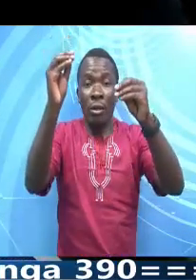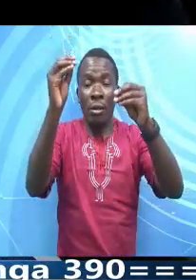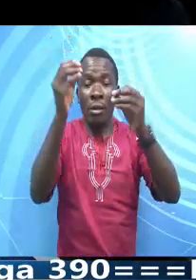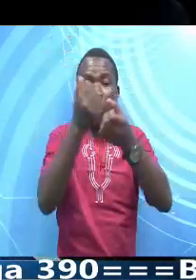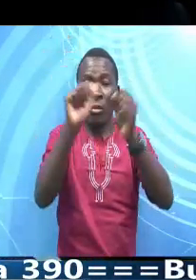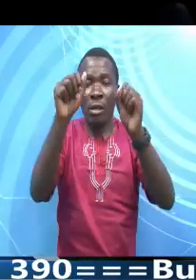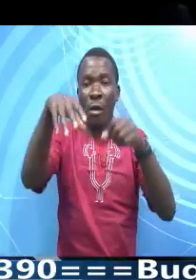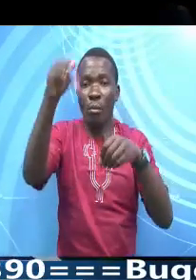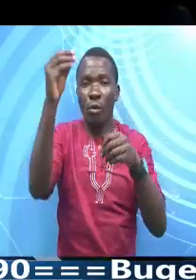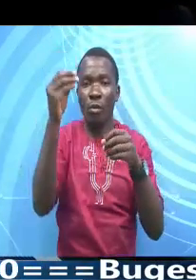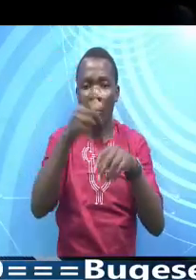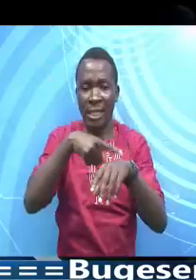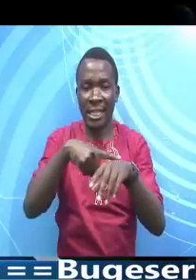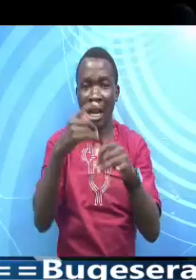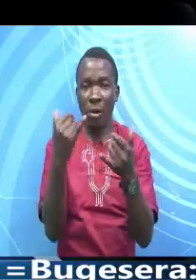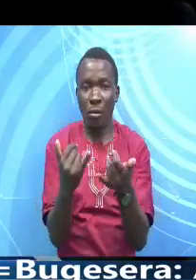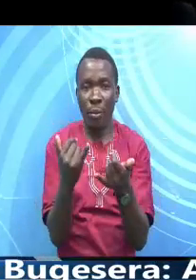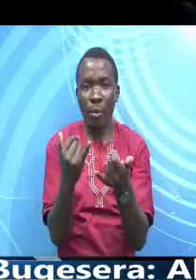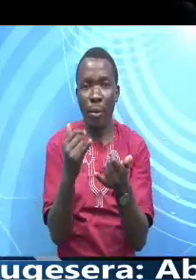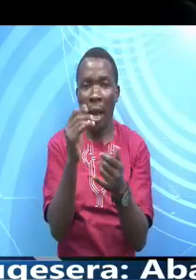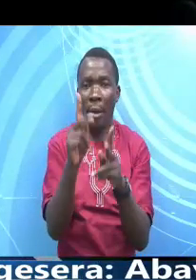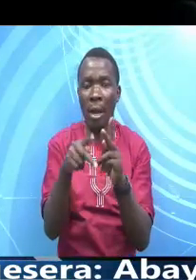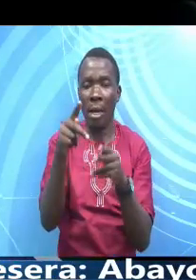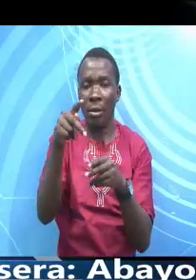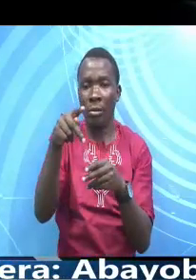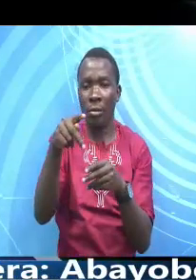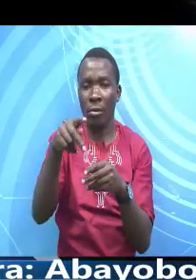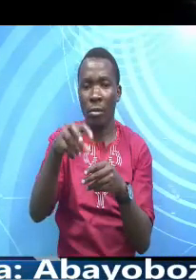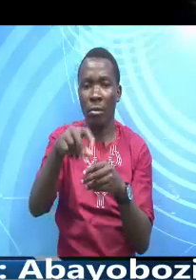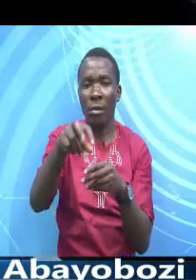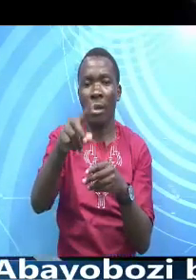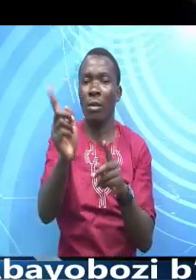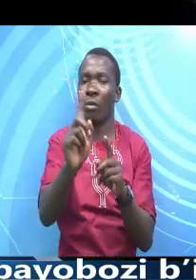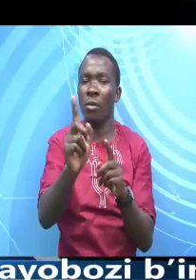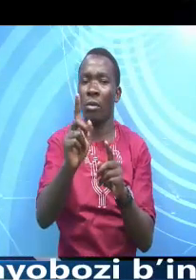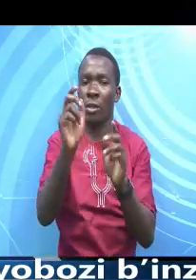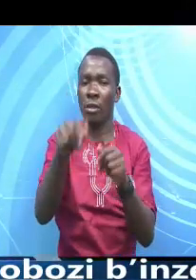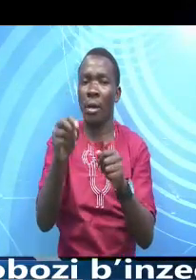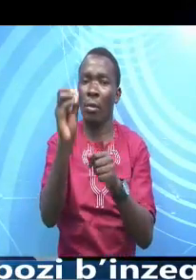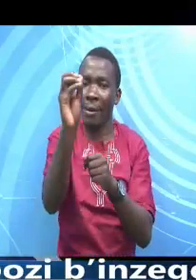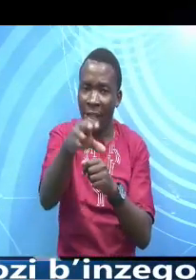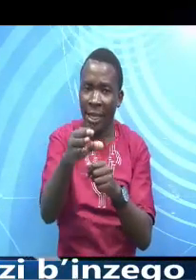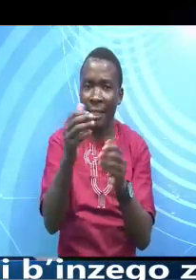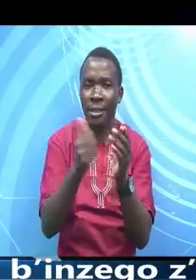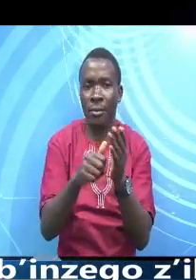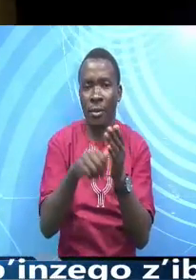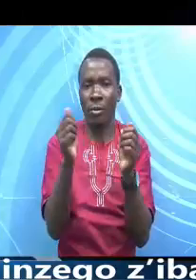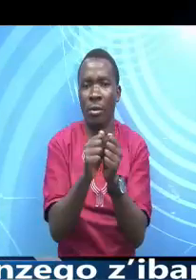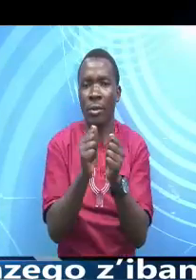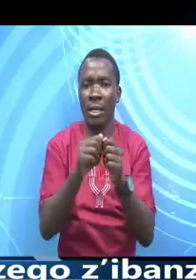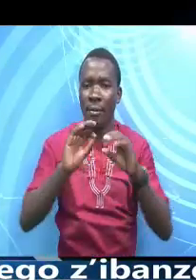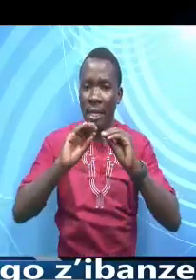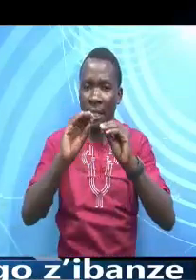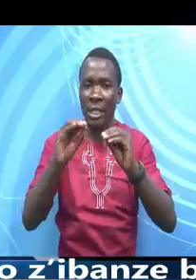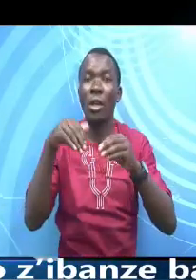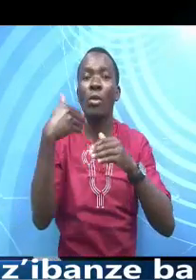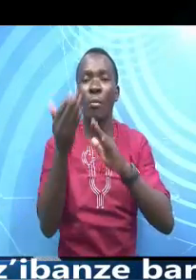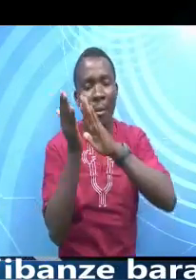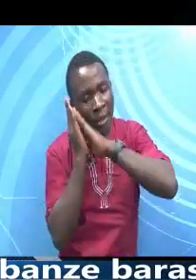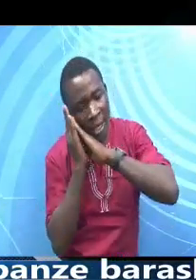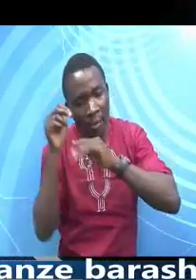atarimo abantu batarimo kugenda bishobora ko byateza ibindi bibazo aba barigishwa ariko baranahanwa barara ahangaha bazarekurwa